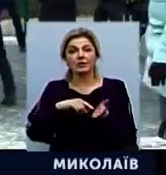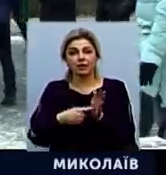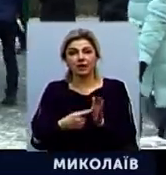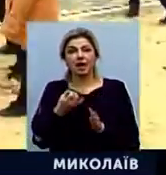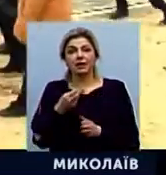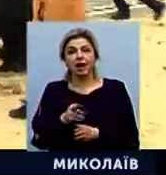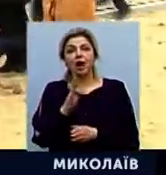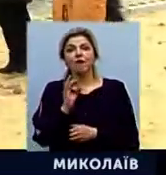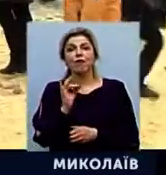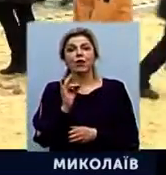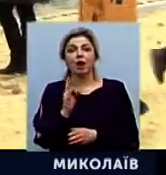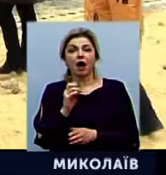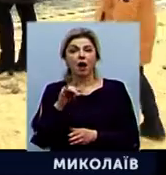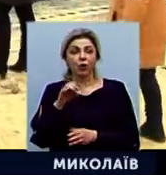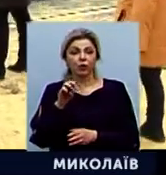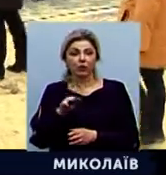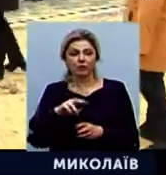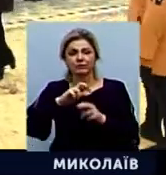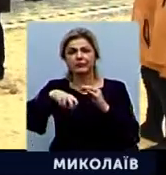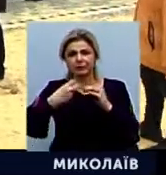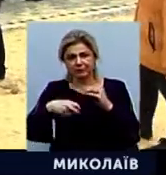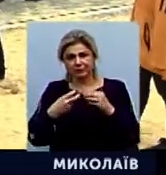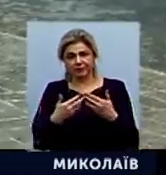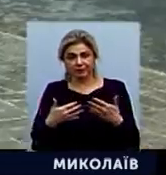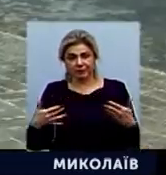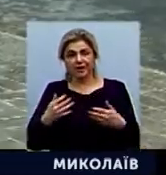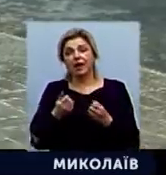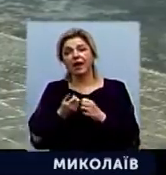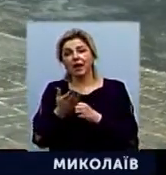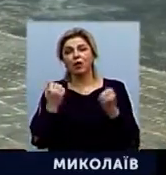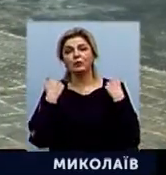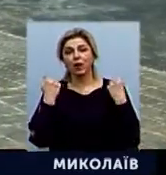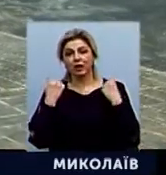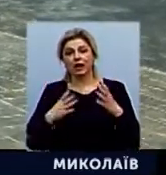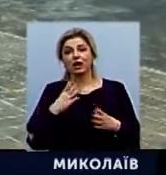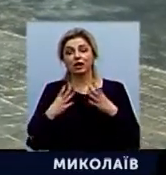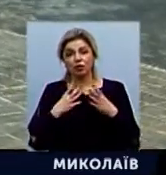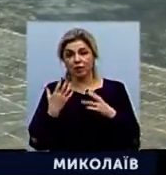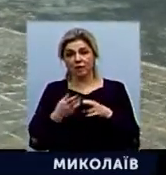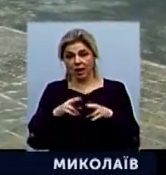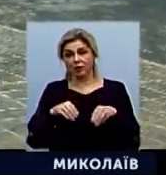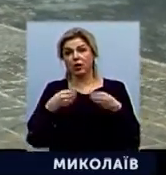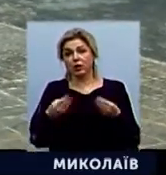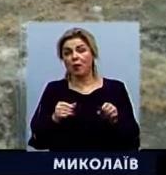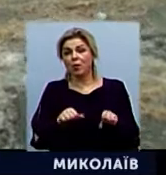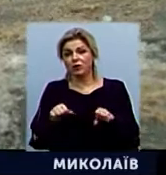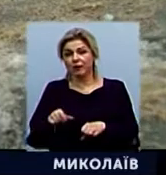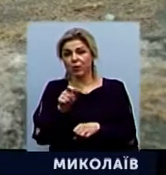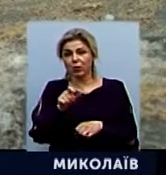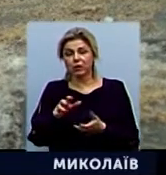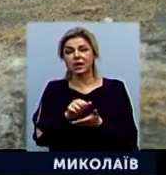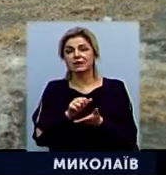і воркауту, де кілька спортивних тренажерів будуть давати можливість людям